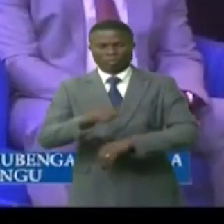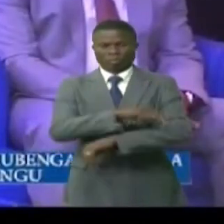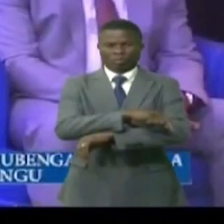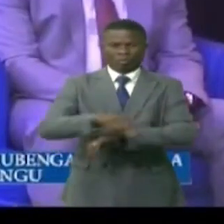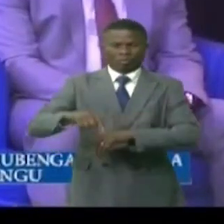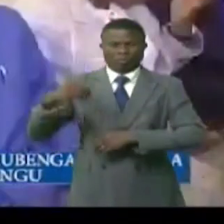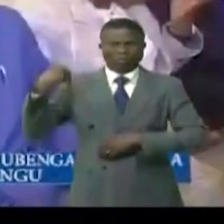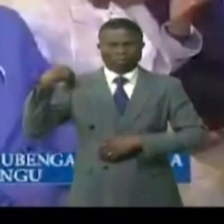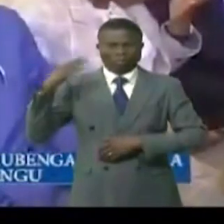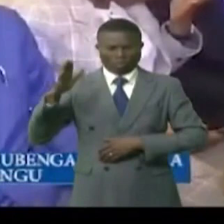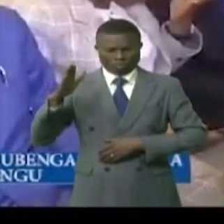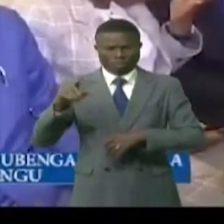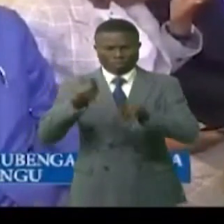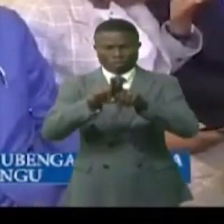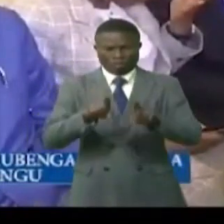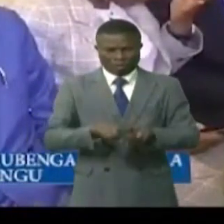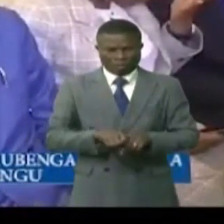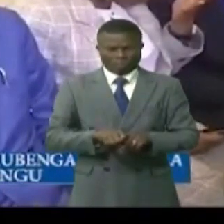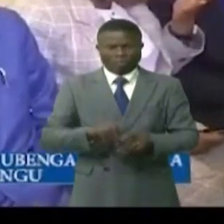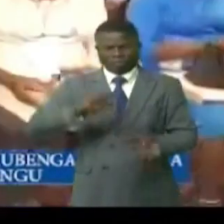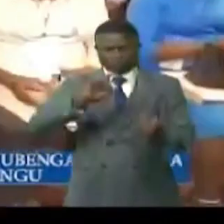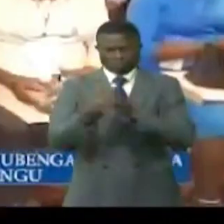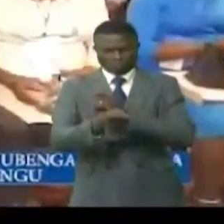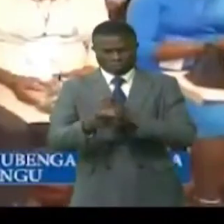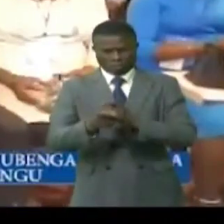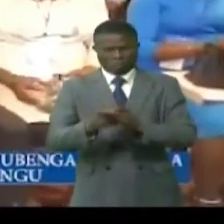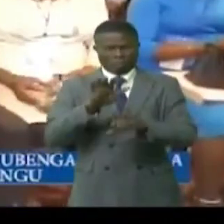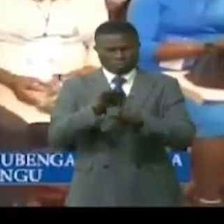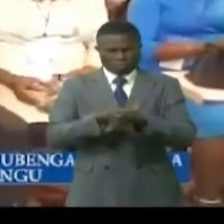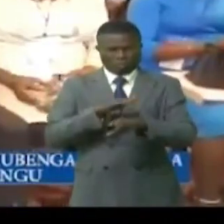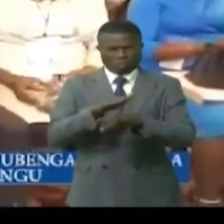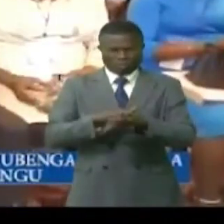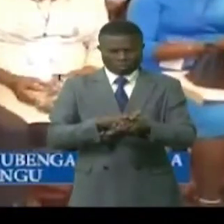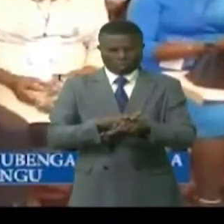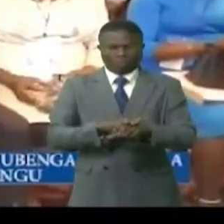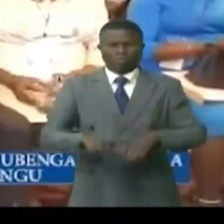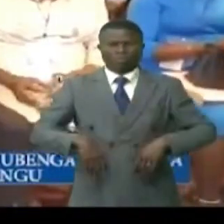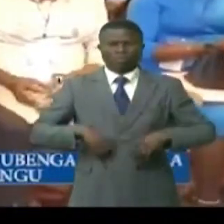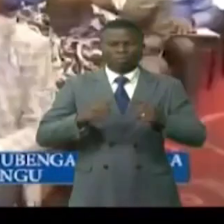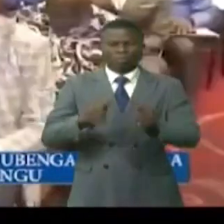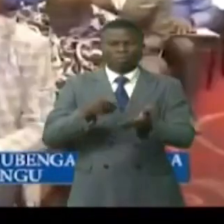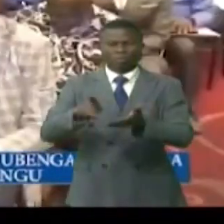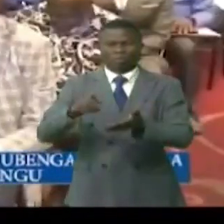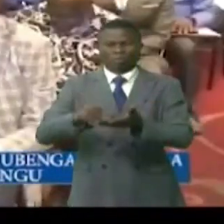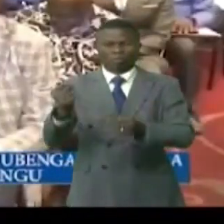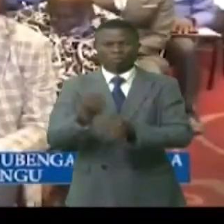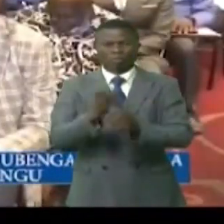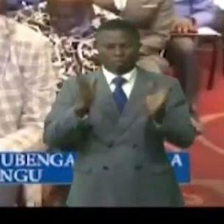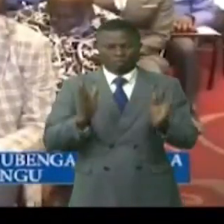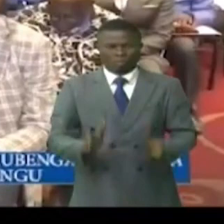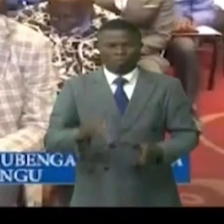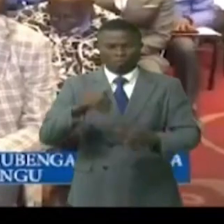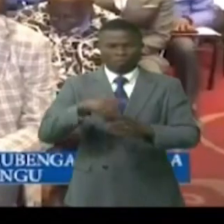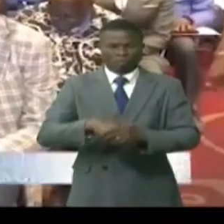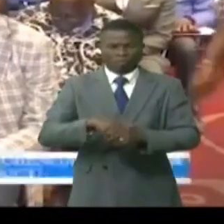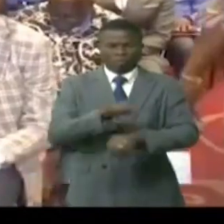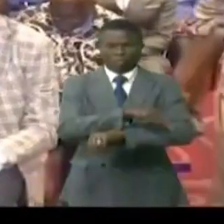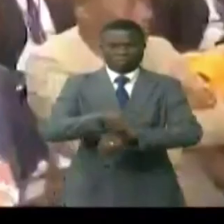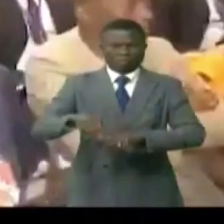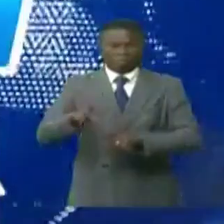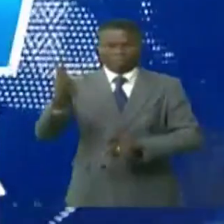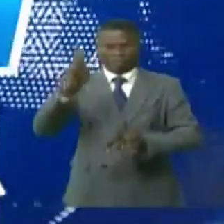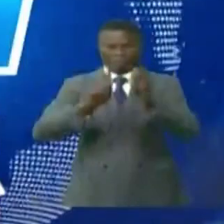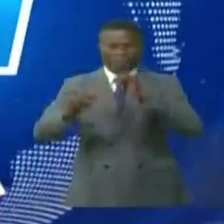de l'appareil de l'État et dans l'amélioration progressive des conditions de vie et de travail au sein de